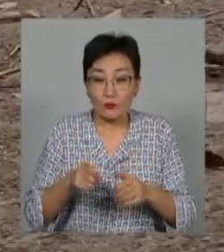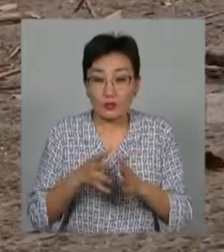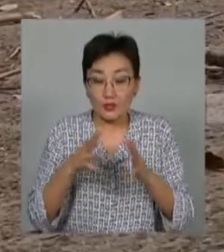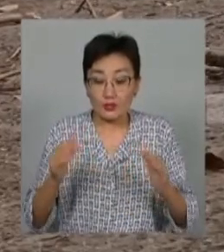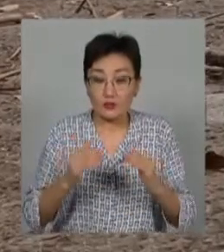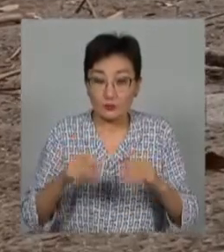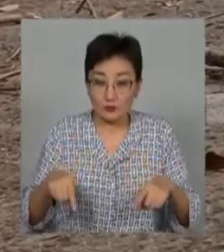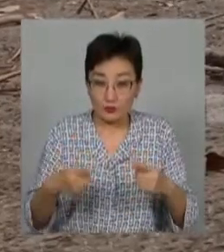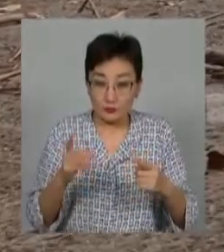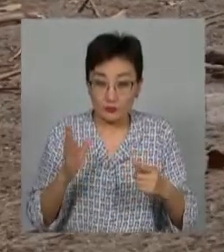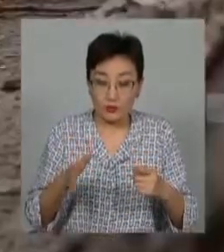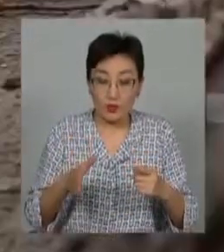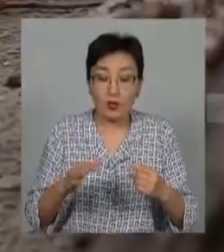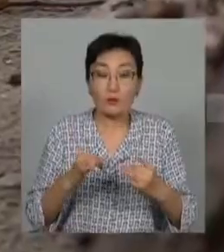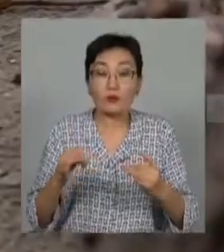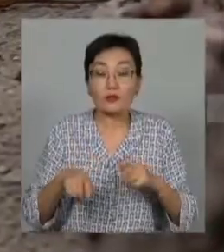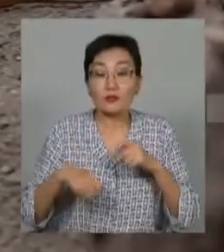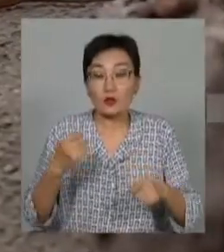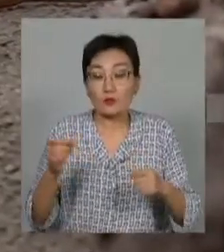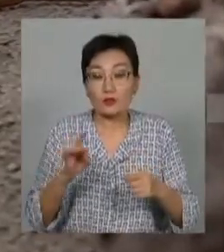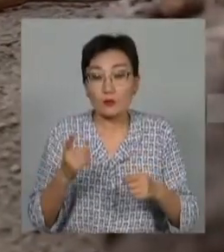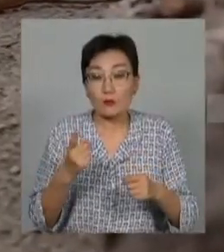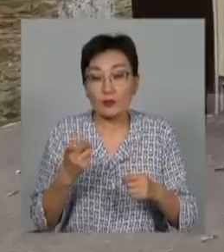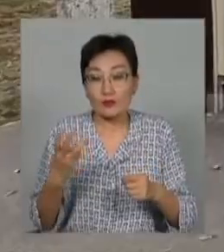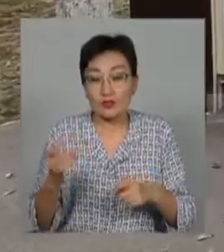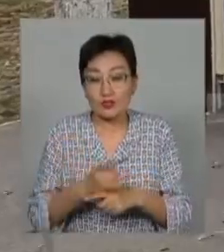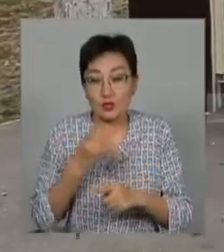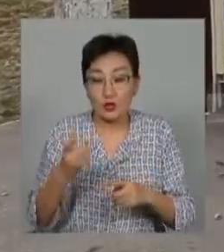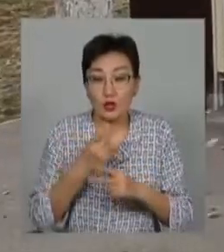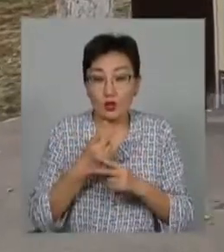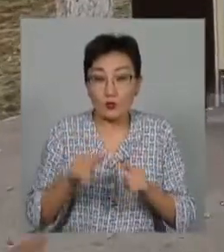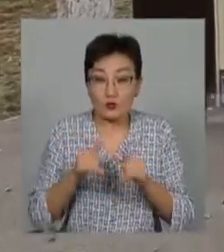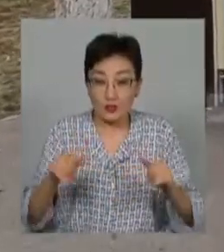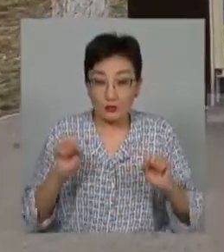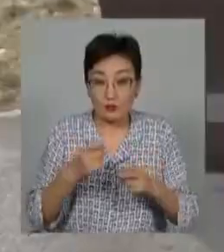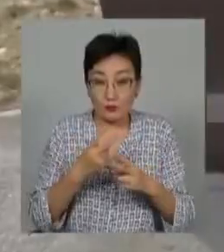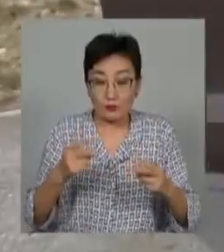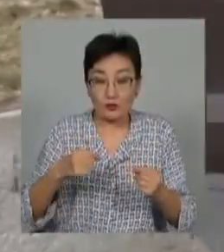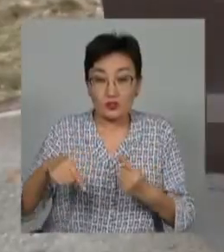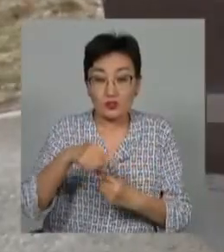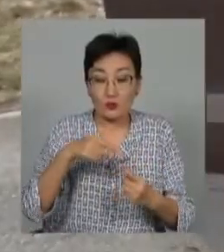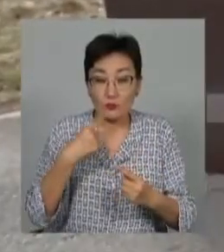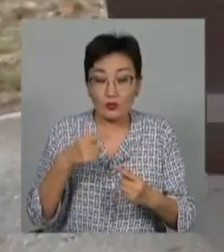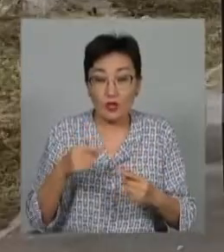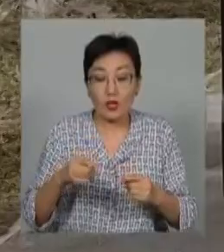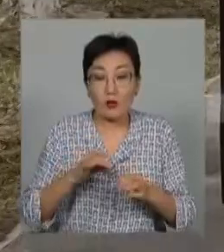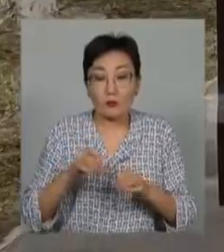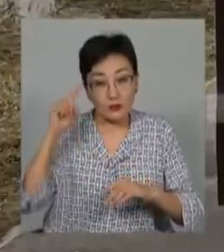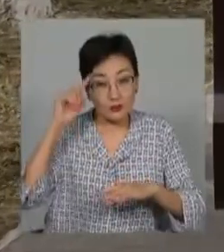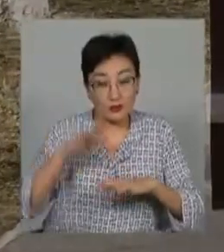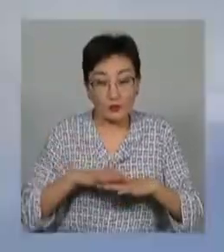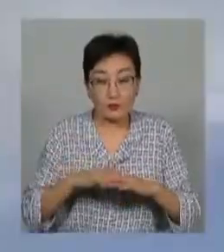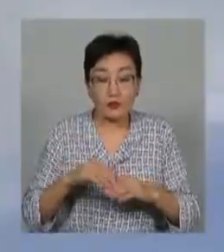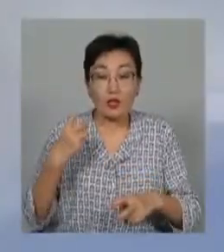нысан қалпына келтірілетін болады. Бұдан шығынның көлемі бірнеше еселенгенін байқауға болады. Жомарт жандардың айтуынша, аймақ әкімдігі аз